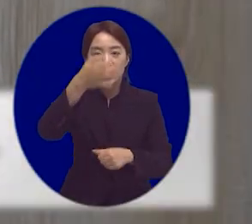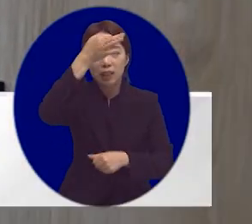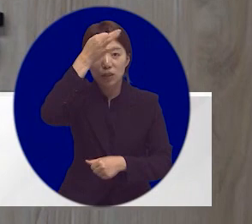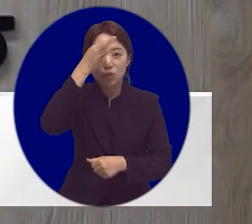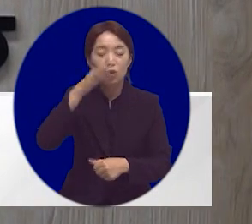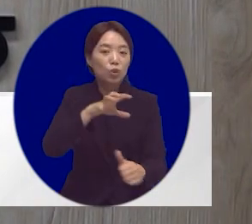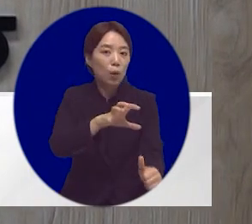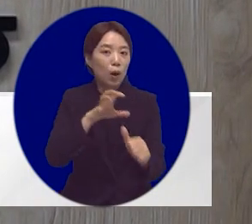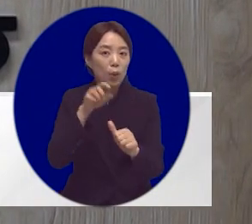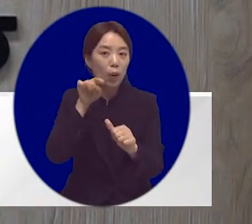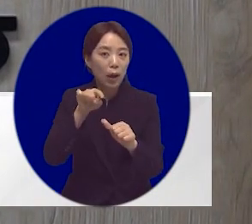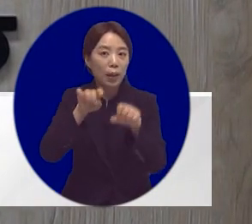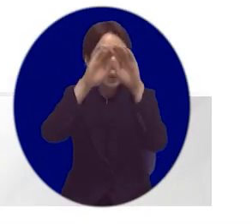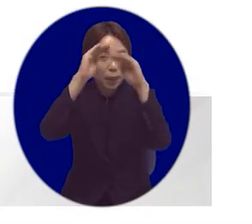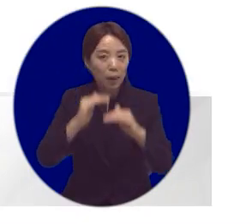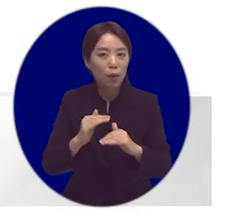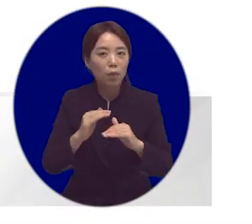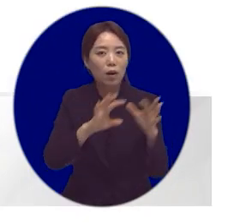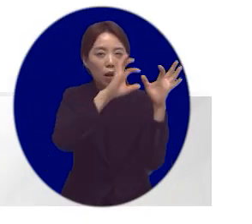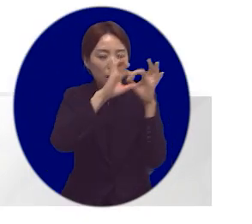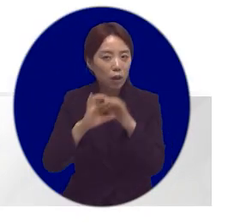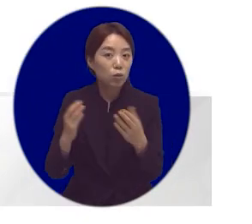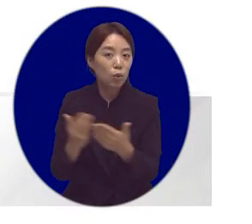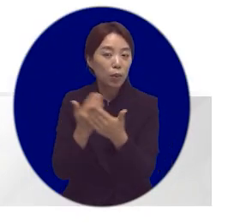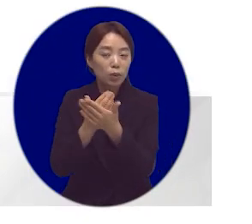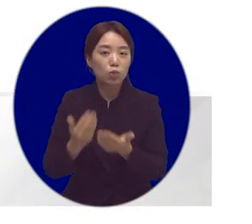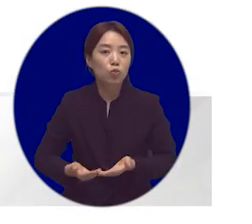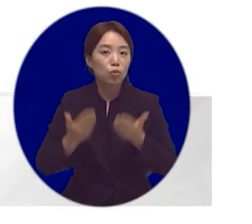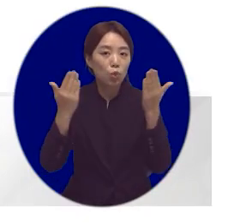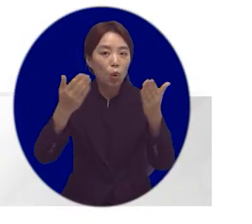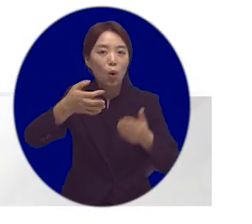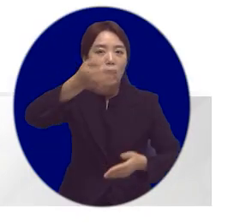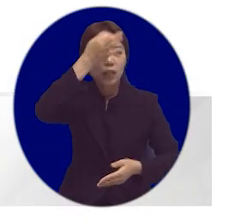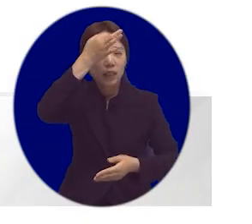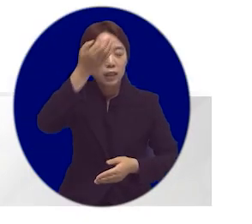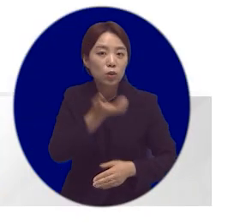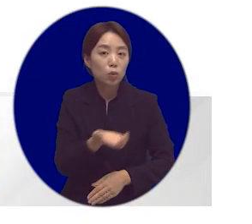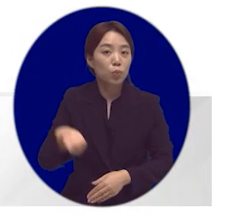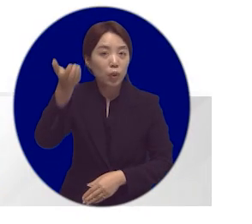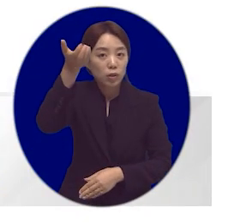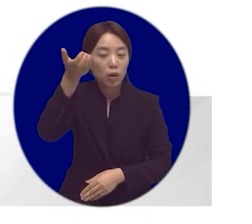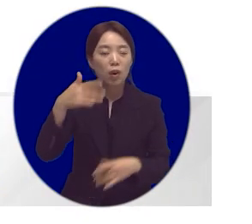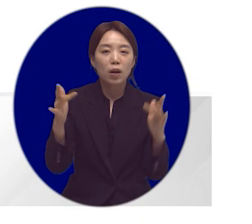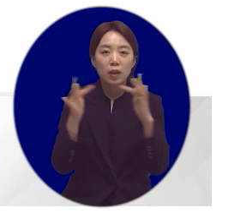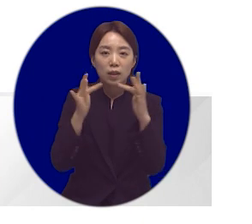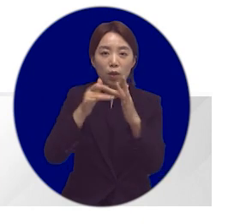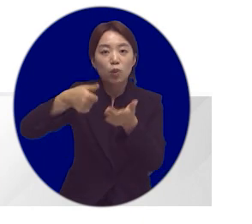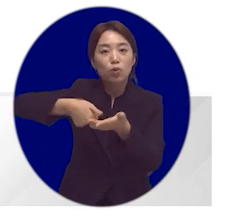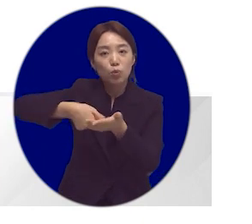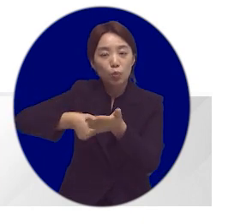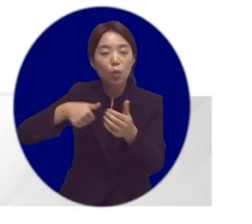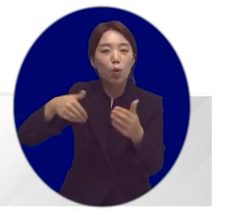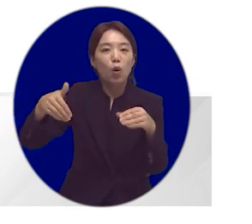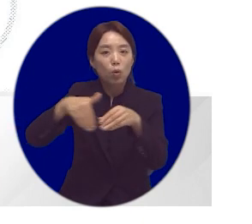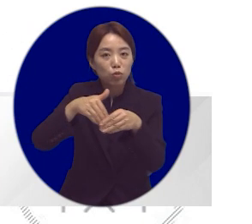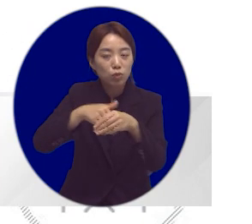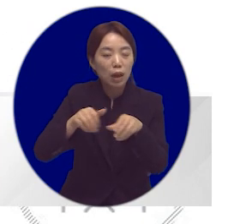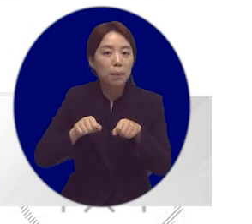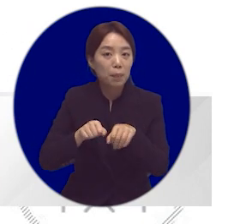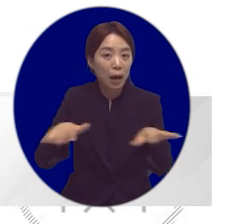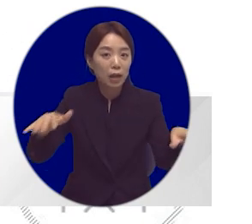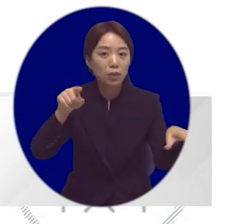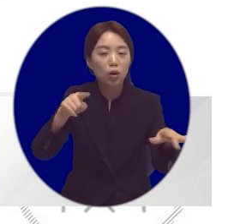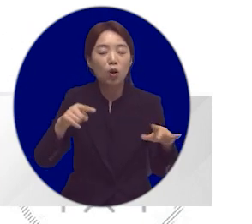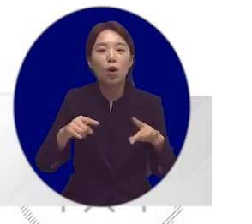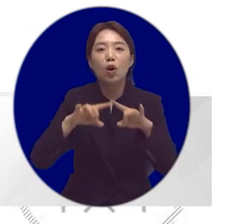활용한 온라인 투표 시스템의 인프라를 지속적으로 강화하고 기능을 고도화하여 향후 온라인 투표 문화 확산을 통해 일상